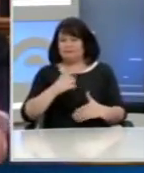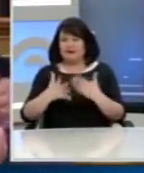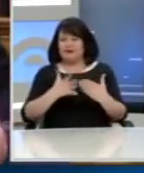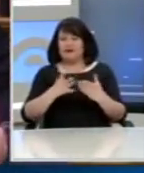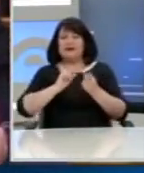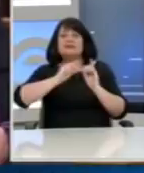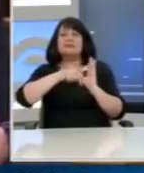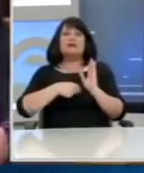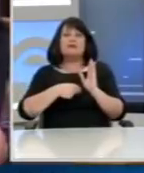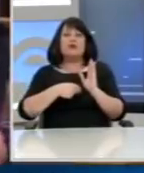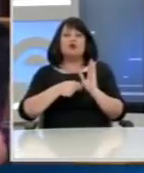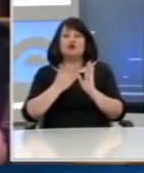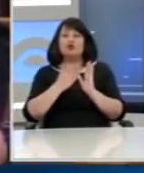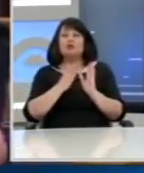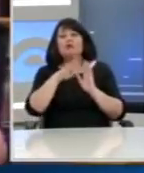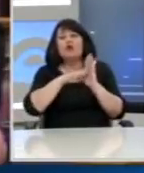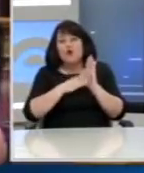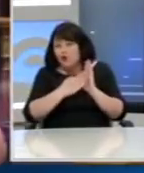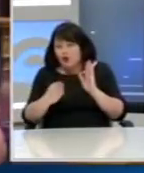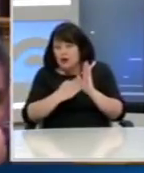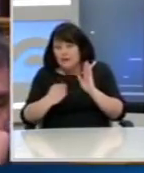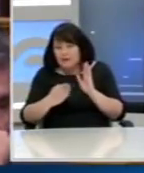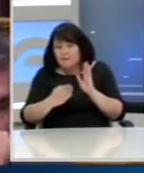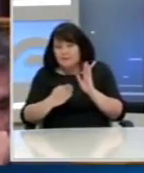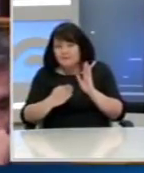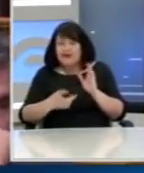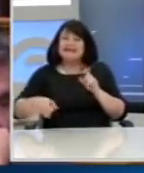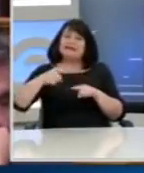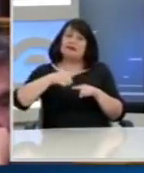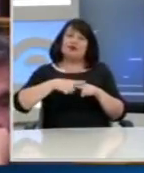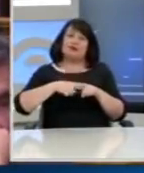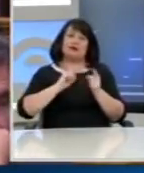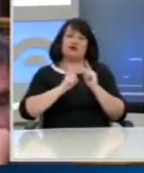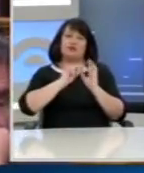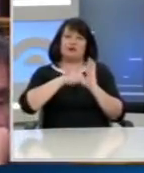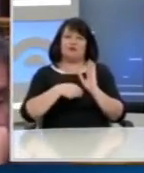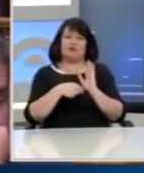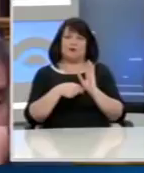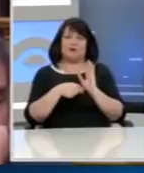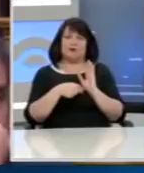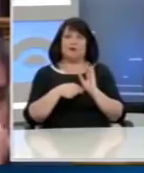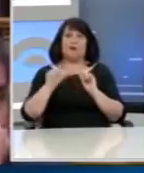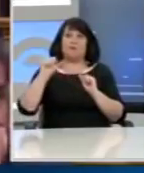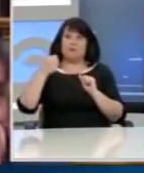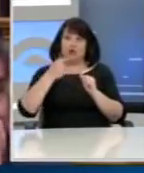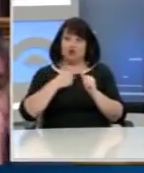μνημόνιο, το μεσοπρόθεσμο και το συμπληρωματικό μνημόνιο. Στο πρώτο